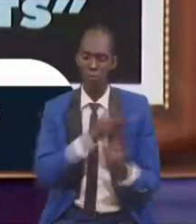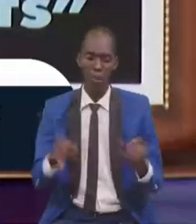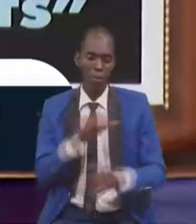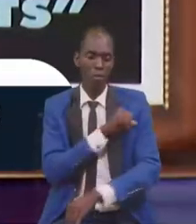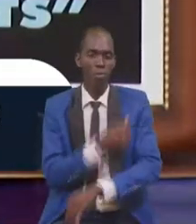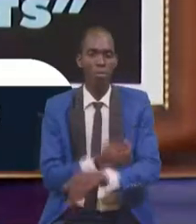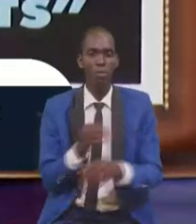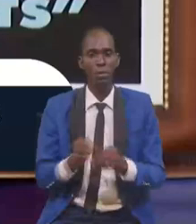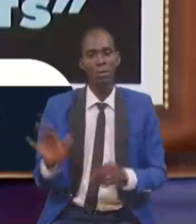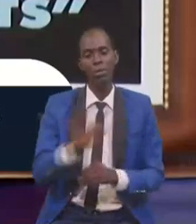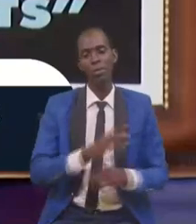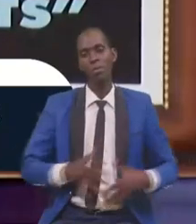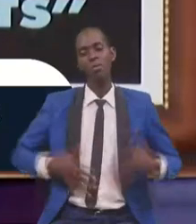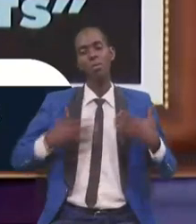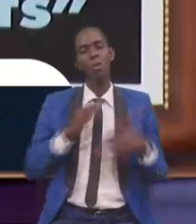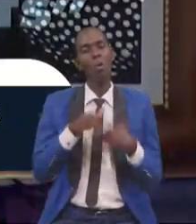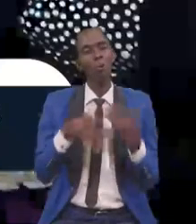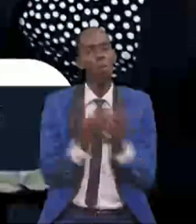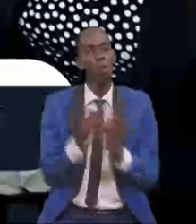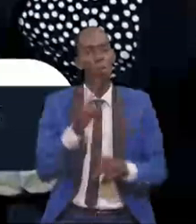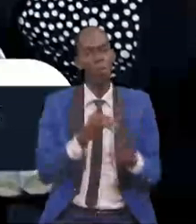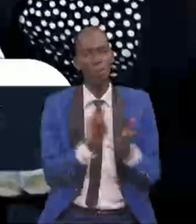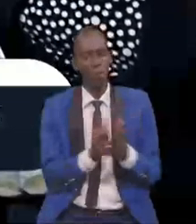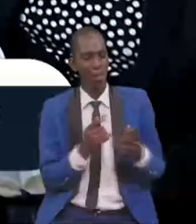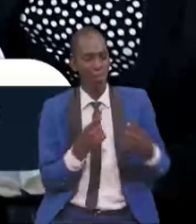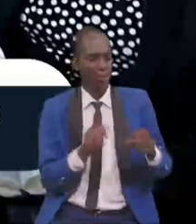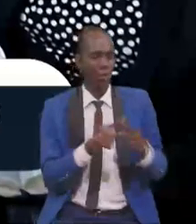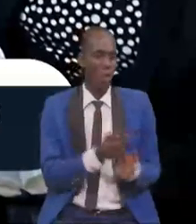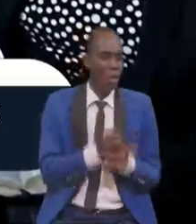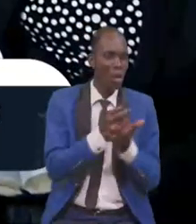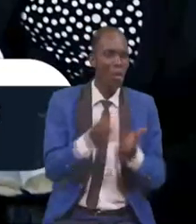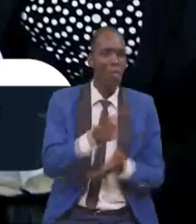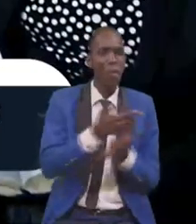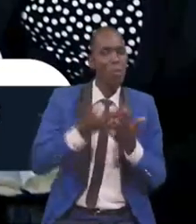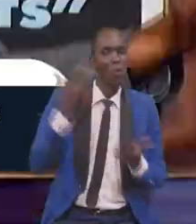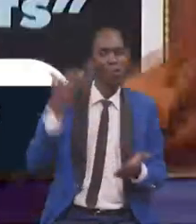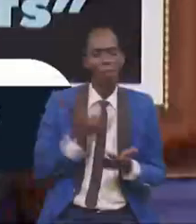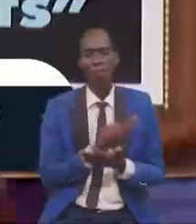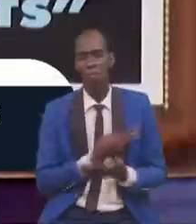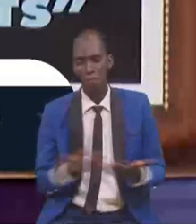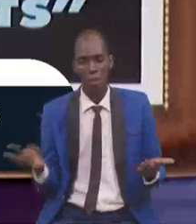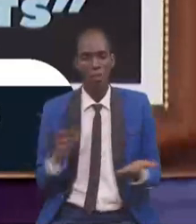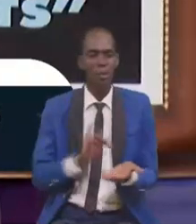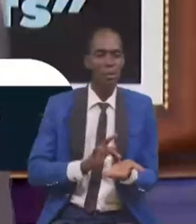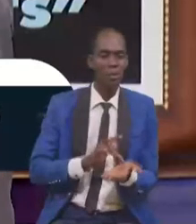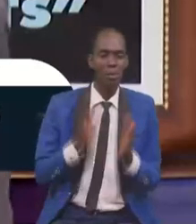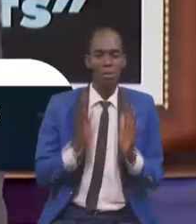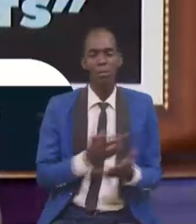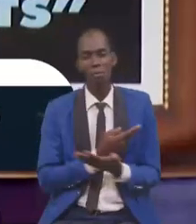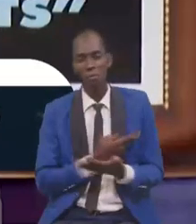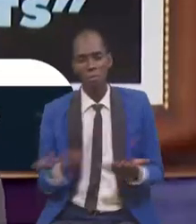dans leur vie. Tous les gens qui essayaient de les aider ont échoué. Les médecins ont